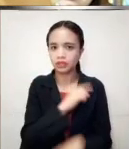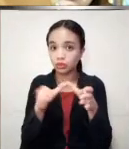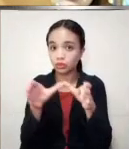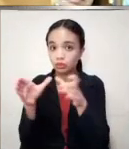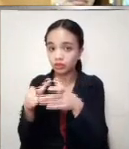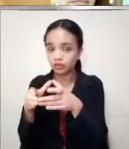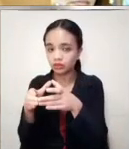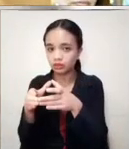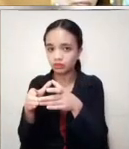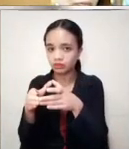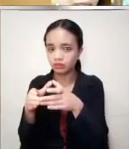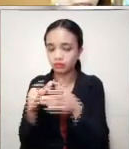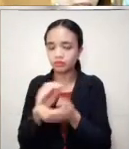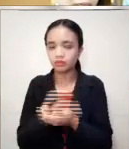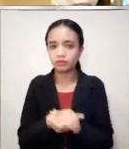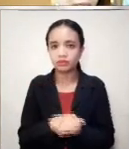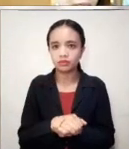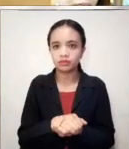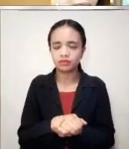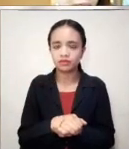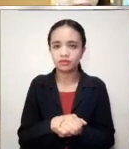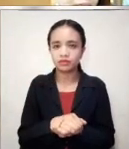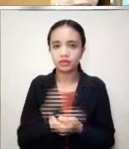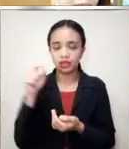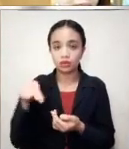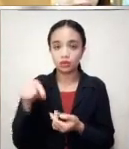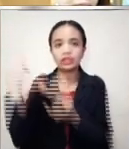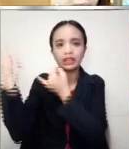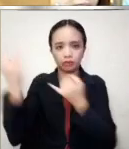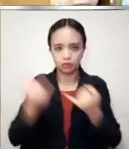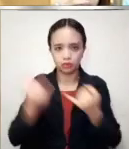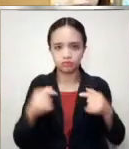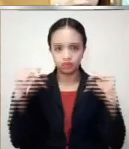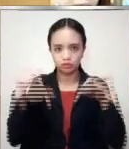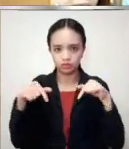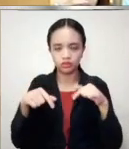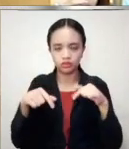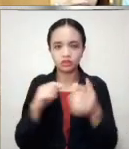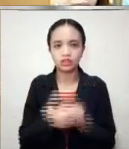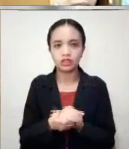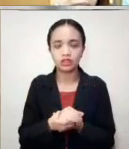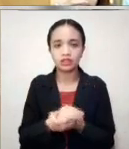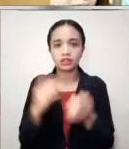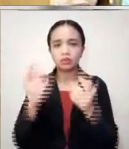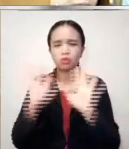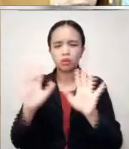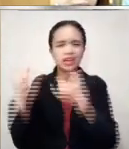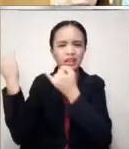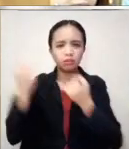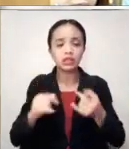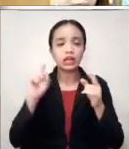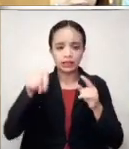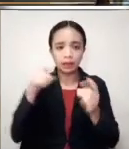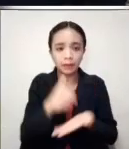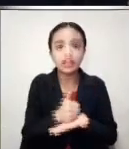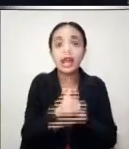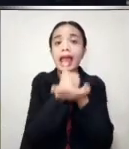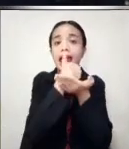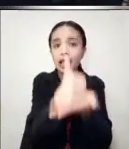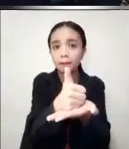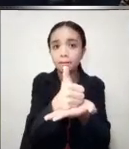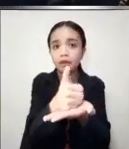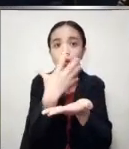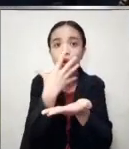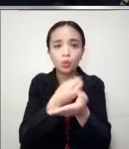na hinto muna yung import at tulungan ang ating local mga racer. Wala